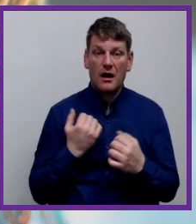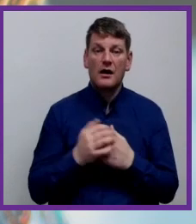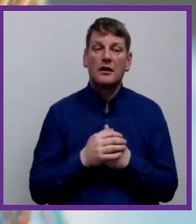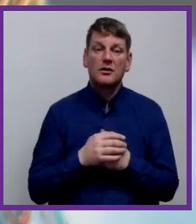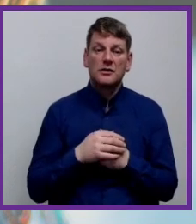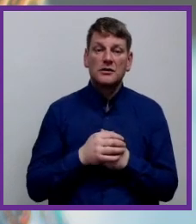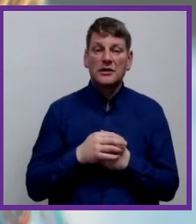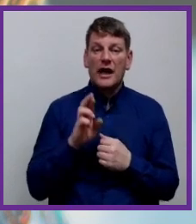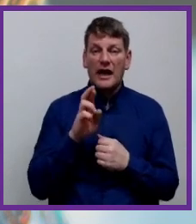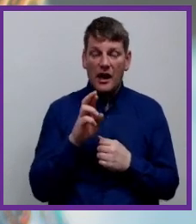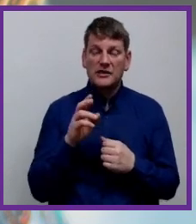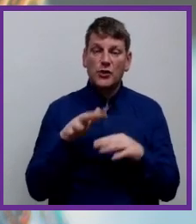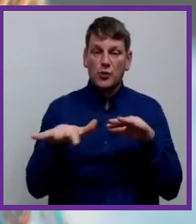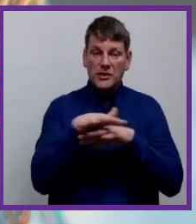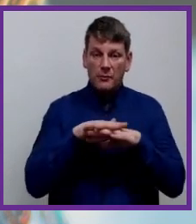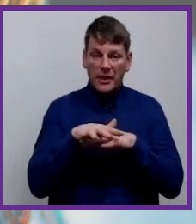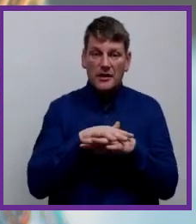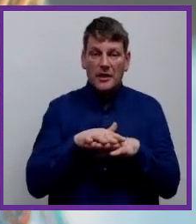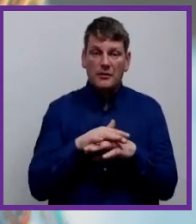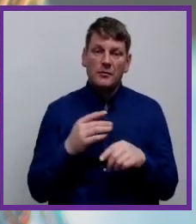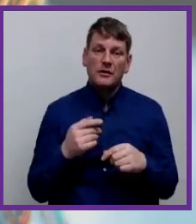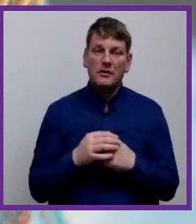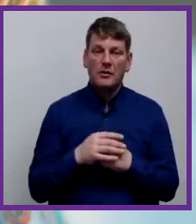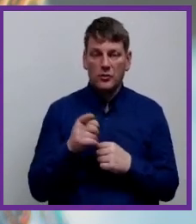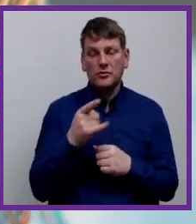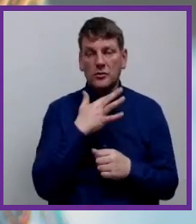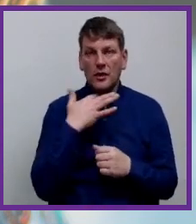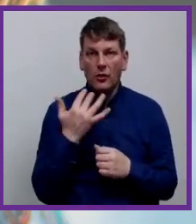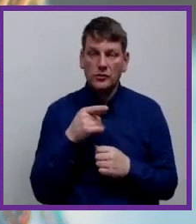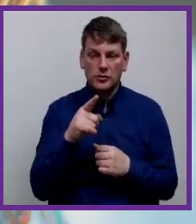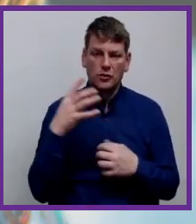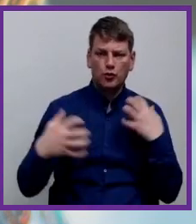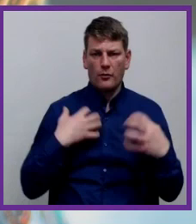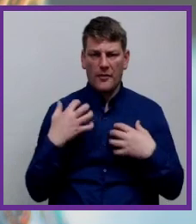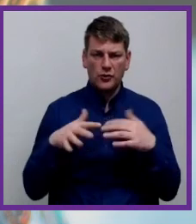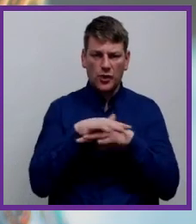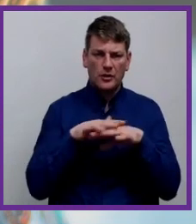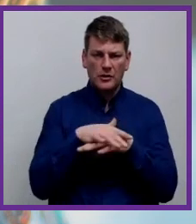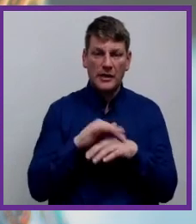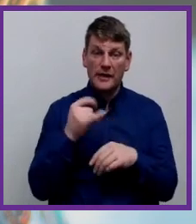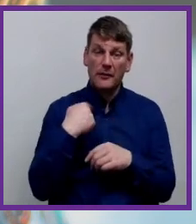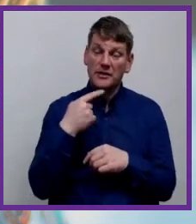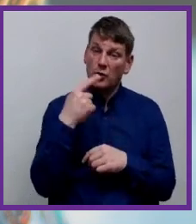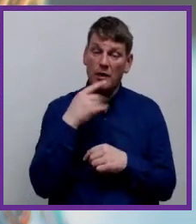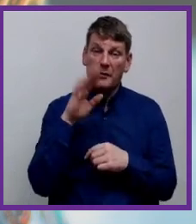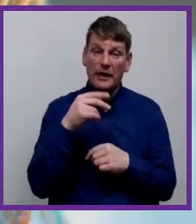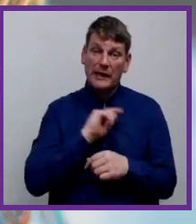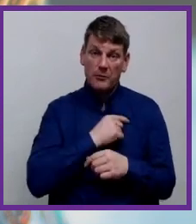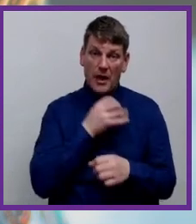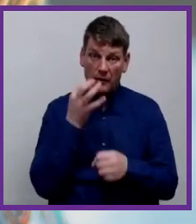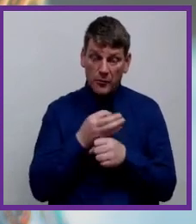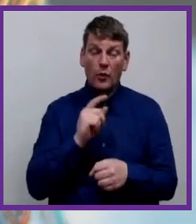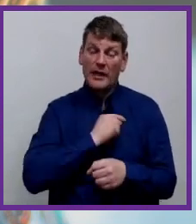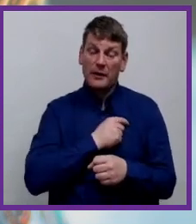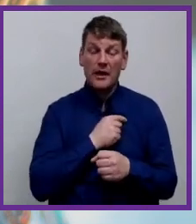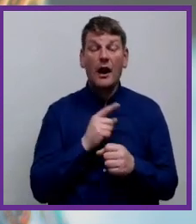tādu reakciju sabiedrībā un tādas, nu, arī tādu šūmēšanos. Ja mēs ejam pie krimināla atbildības un krimināla likuma, ko